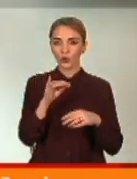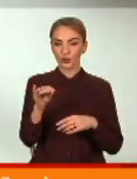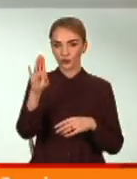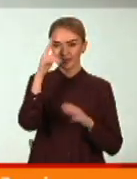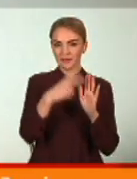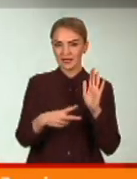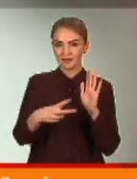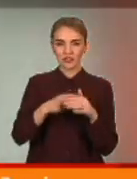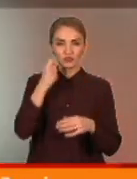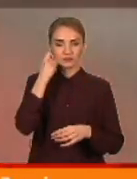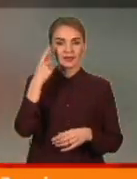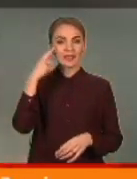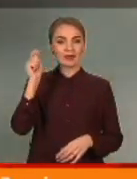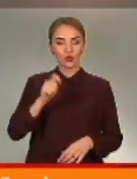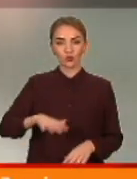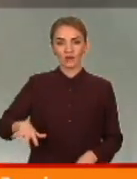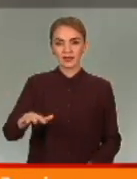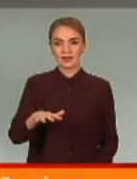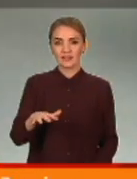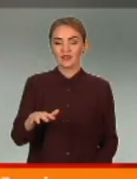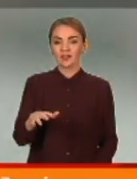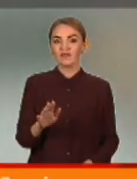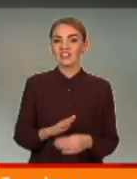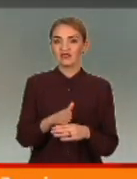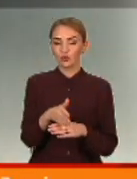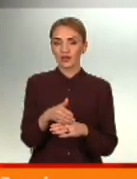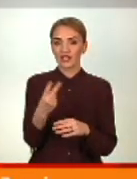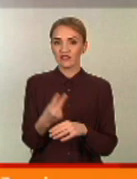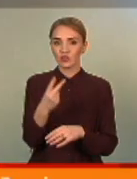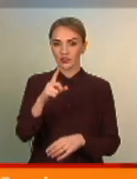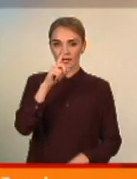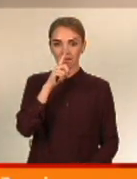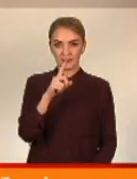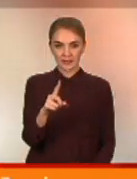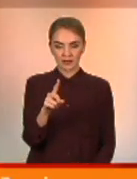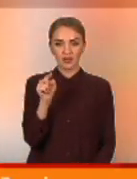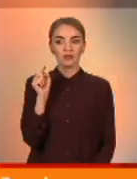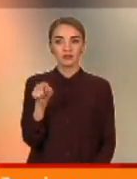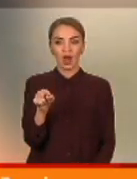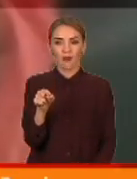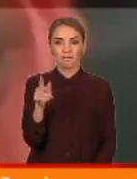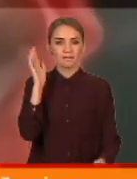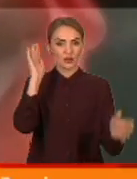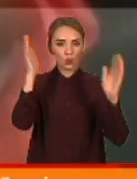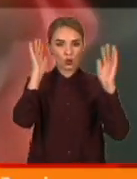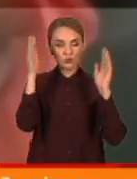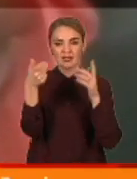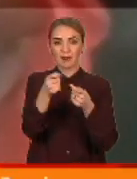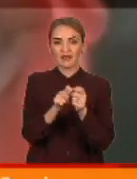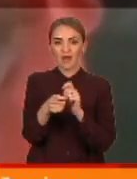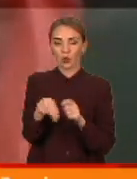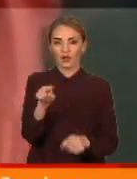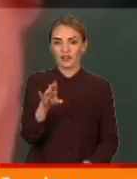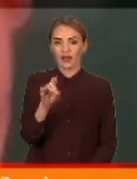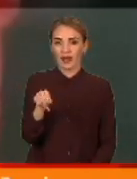Аке Їжэнг з китайської провінції Сичуань відвідує принаймні двічі на місяць. Там йому миють голову і заплітають